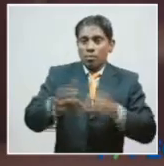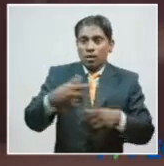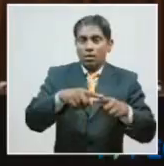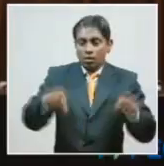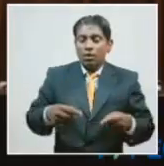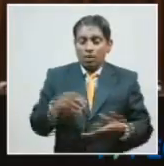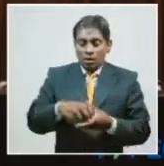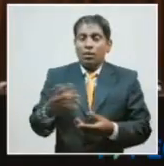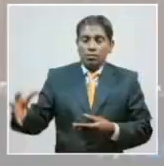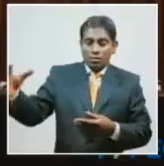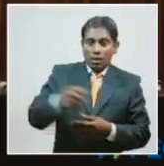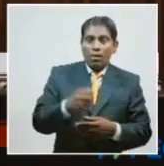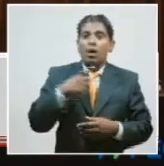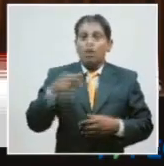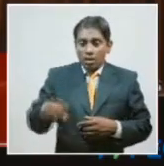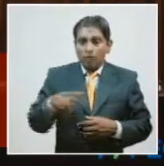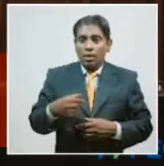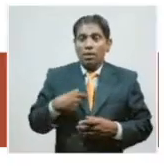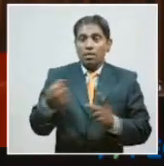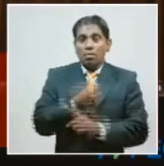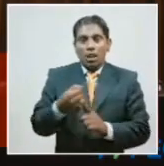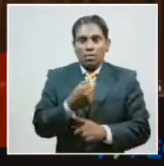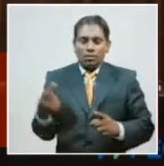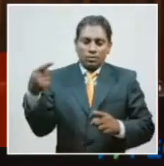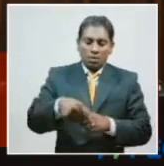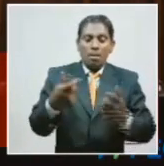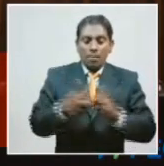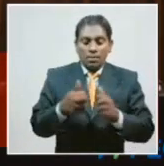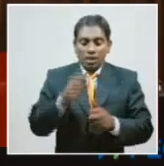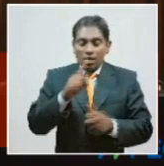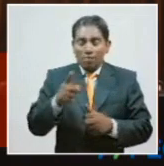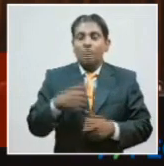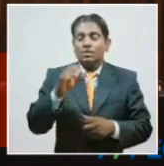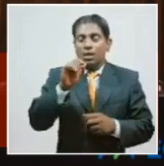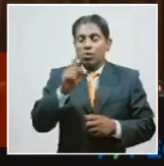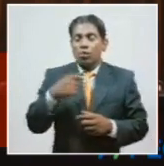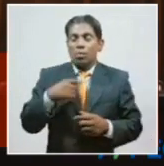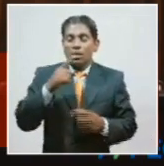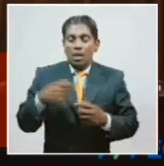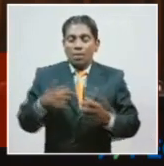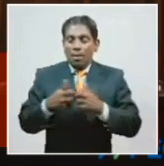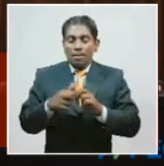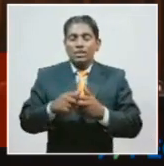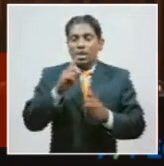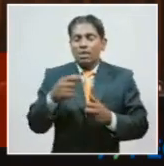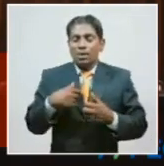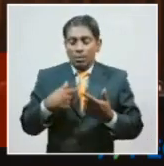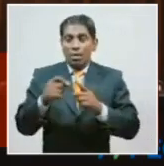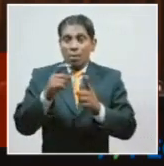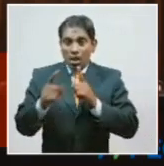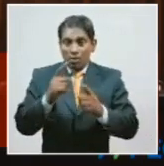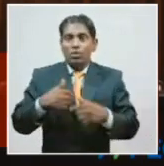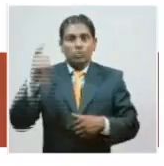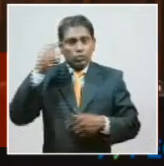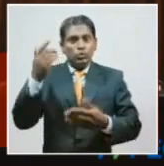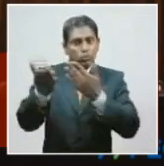කරන්න හදනවා. ඇත්ත වශයෙන්ම පොලිස් ප්‍රතිතුමාට පැමිණිලි කරනවා මේ ගැන පරීක්ෂණයක් කරන්න කියලා. ඒක මේ තමන් විරෝධතාවයේ ප්‍රකාශක වට කිසිම